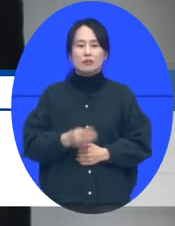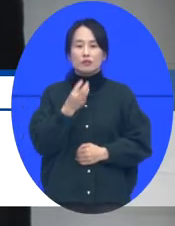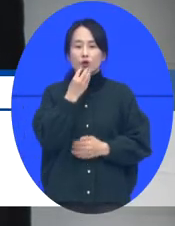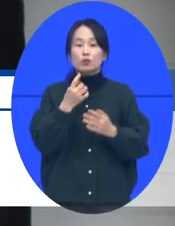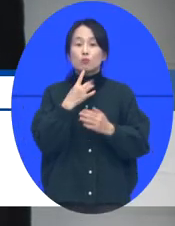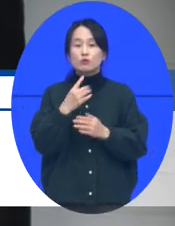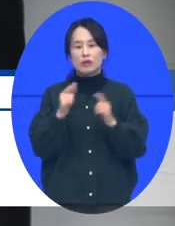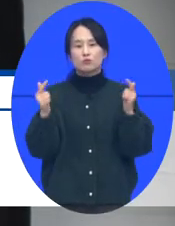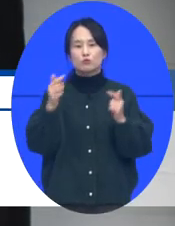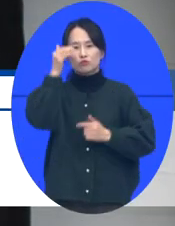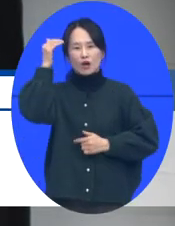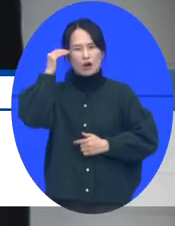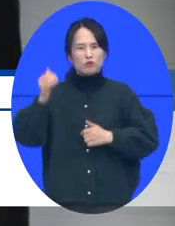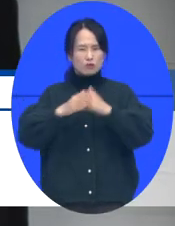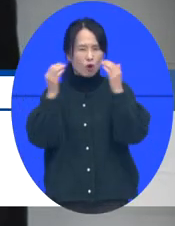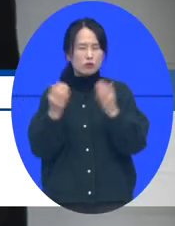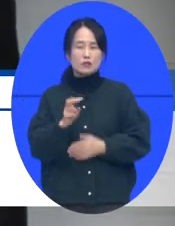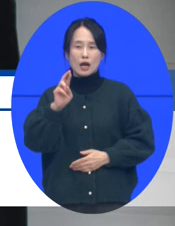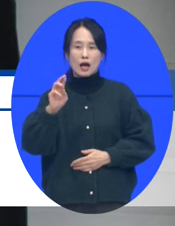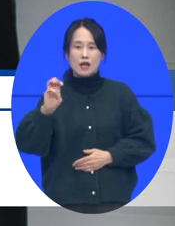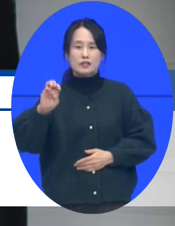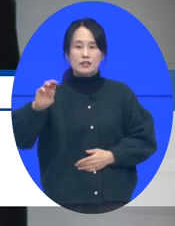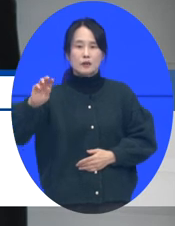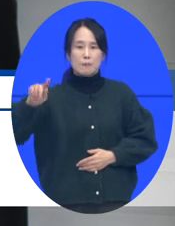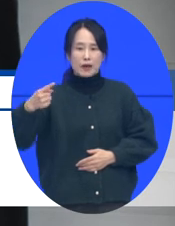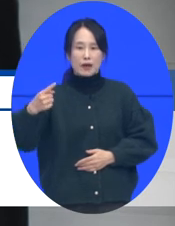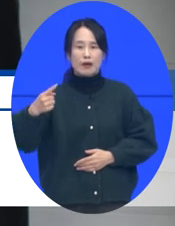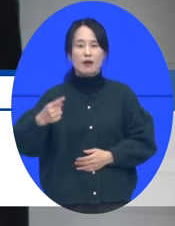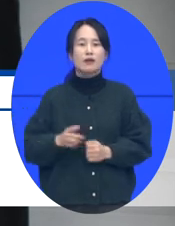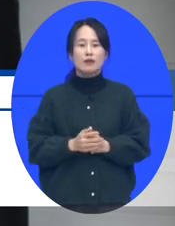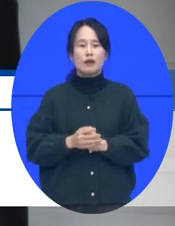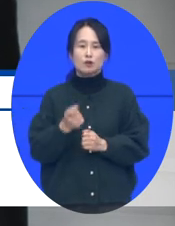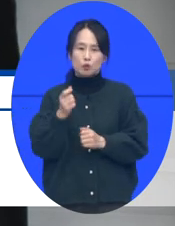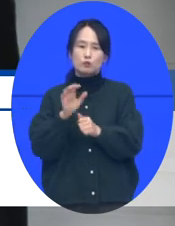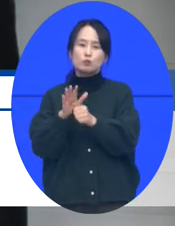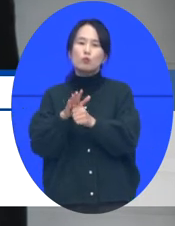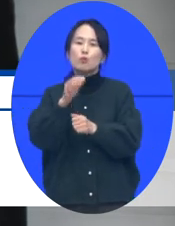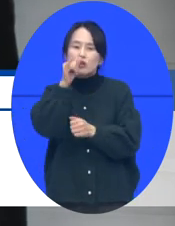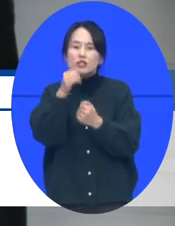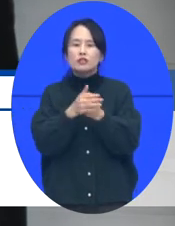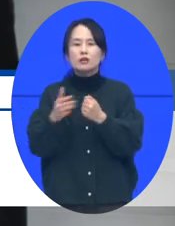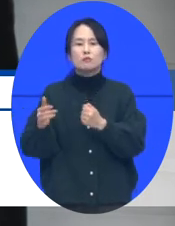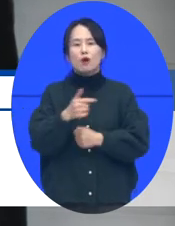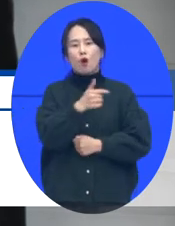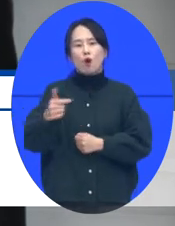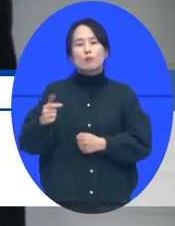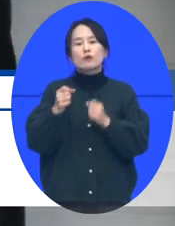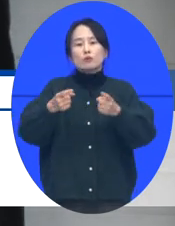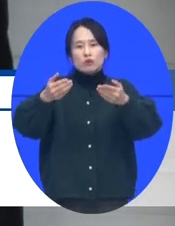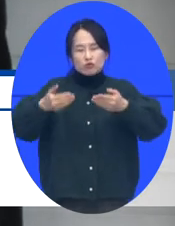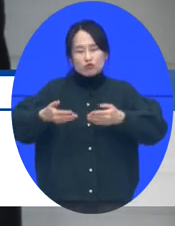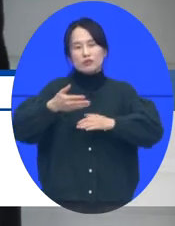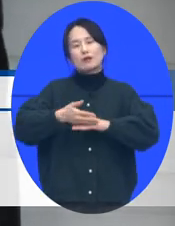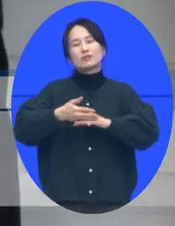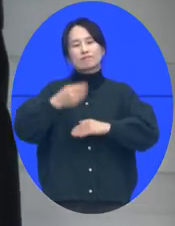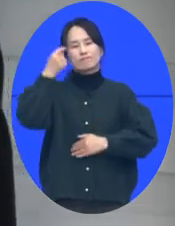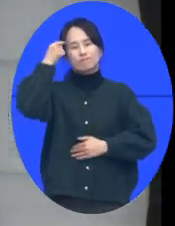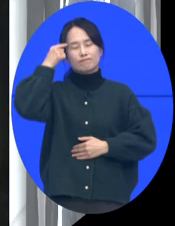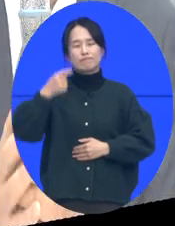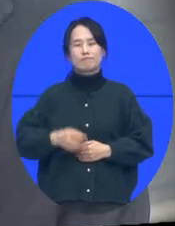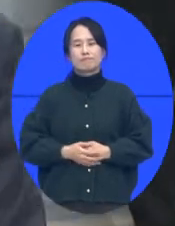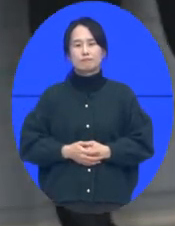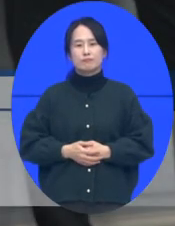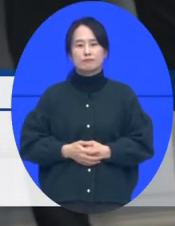아니라 이게 한국 전체 아리백에 저희가 조금이라도 기여를 할수 있게 돼서 대단히 기회를 주신데 감사하게